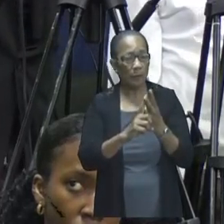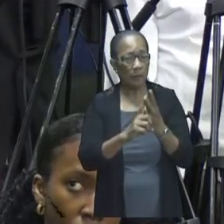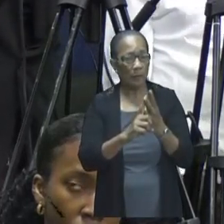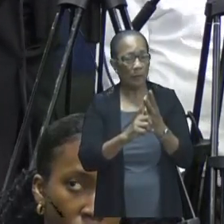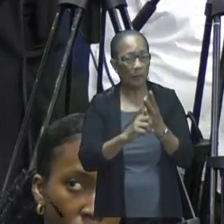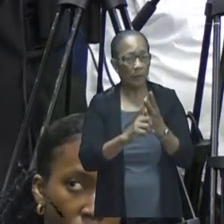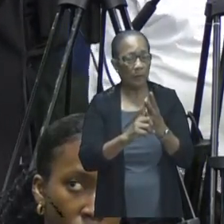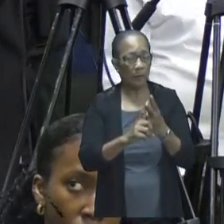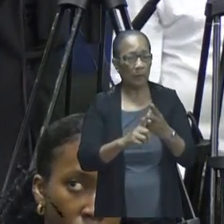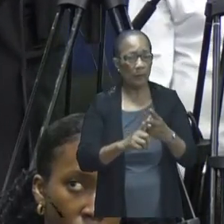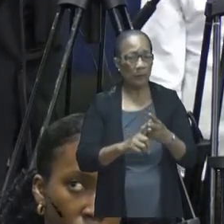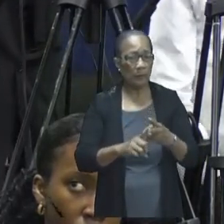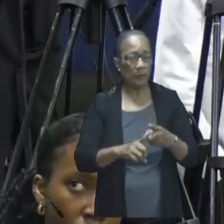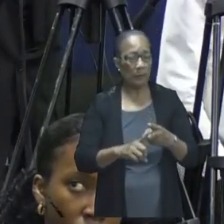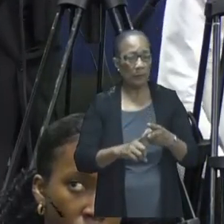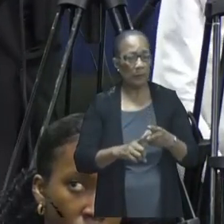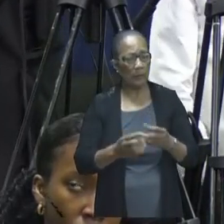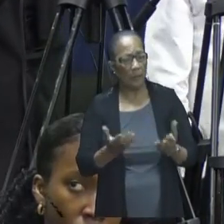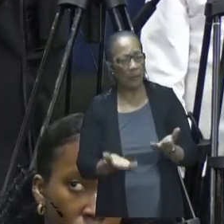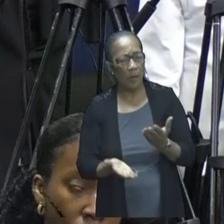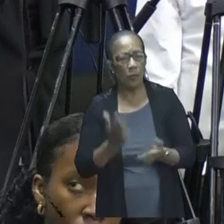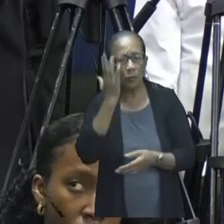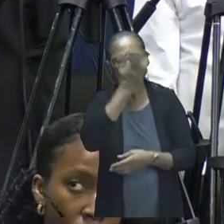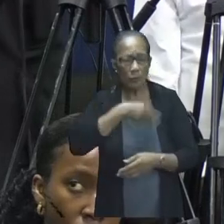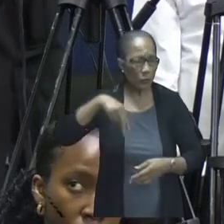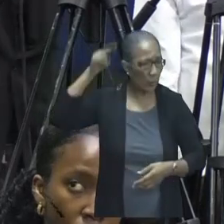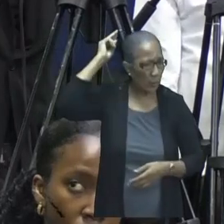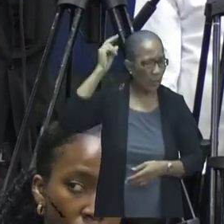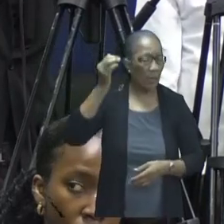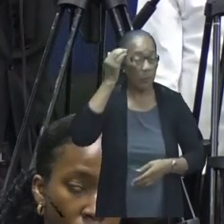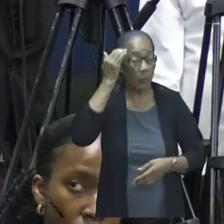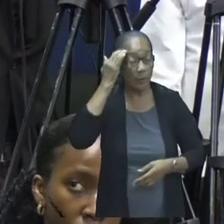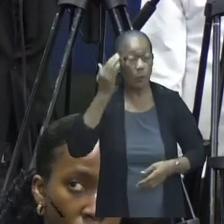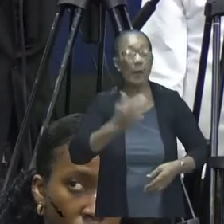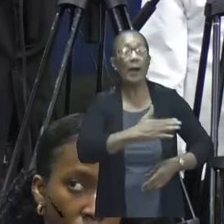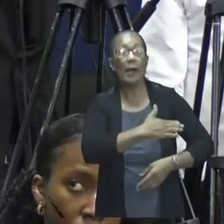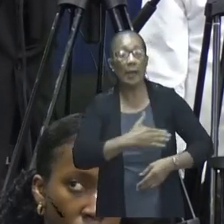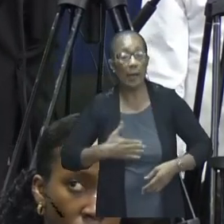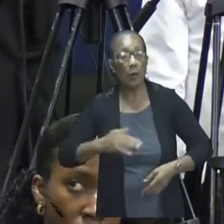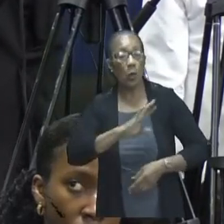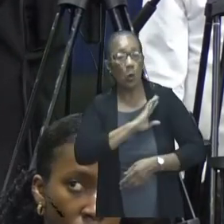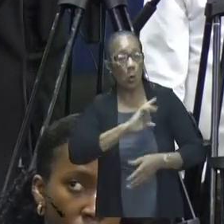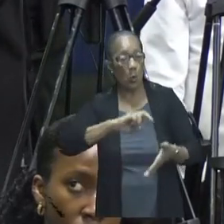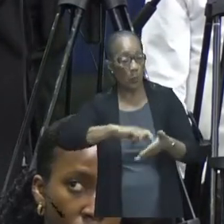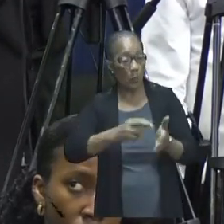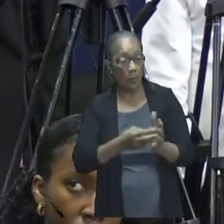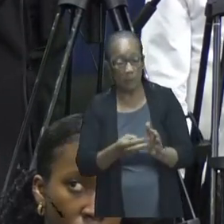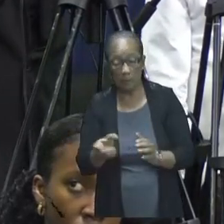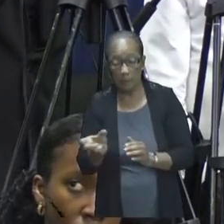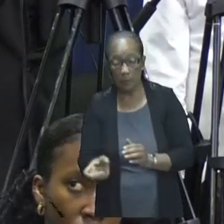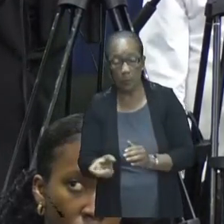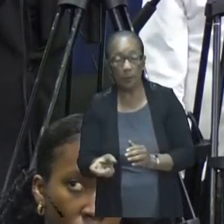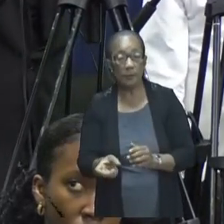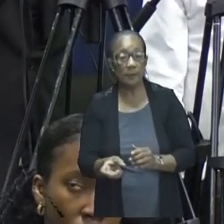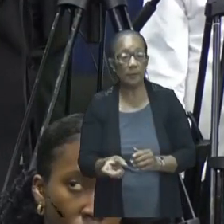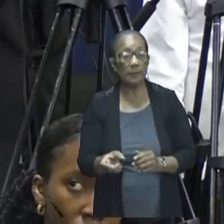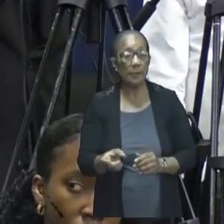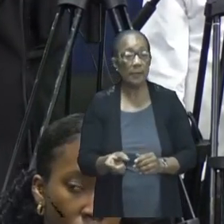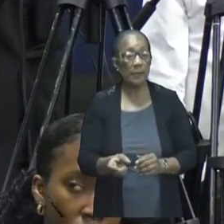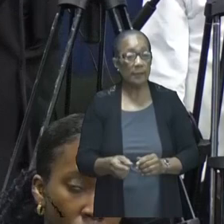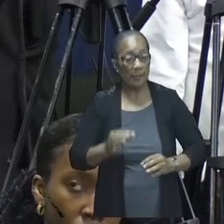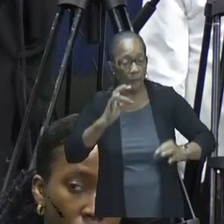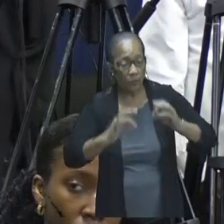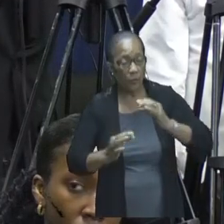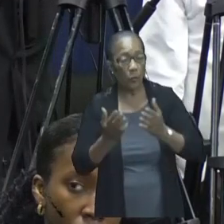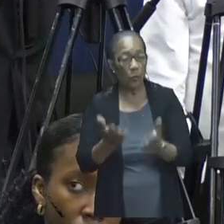suriname kennen we al jarenlang en zelfs politici die we hebben gehad zijn voorbeeld hiervoor in de braziliaanse